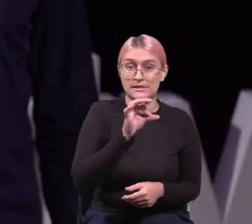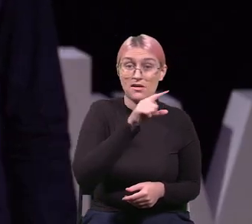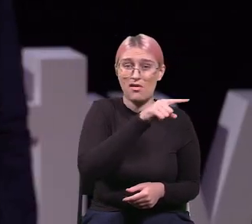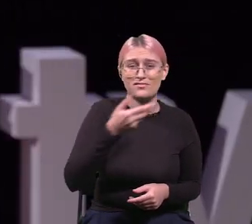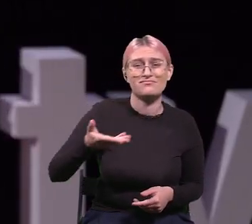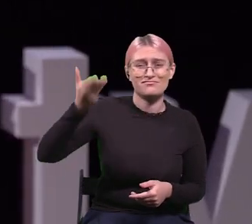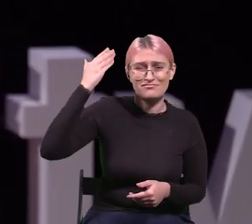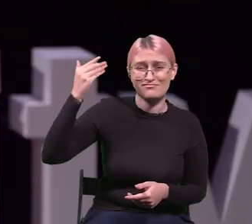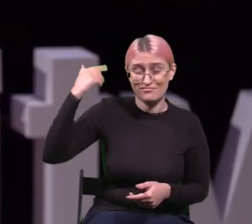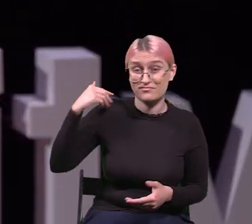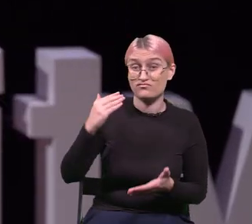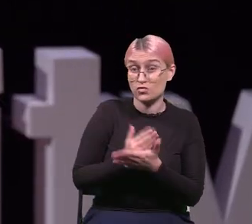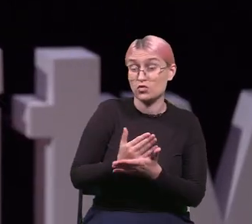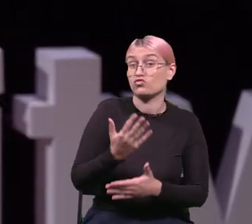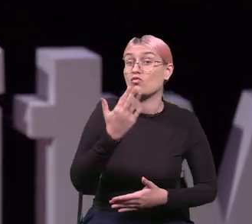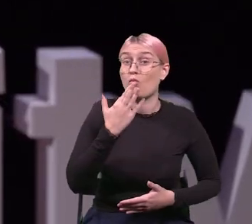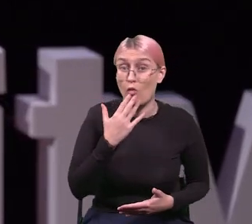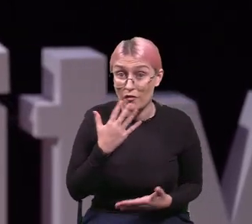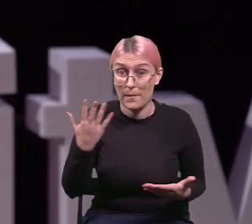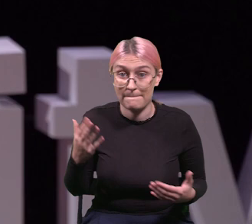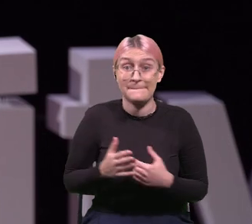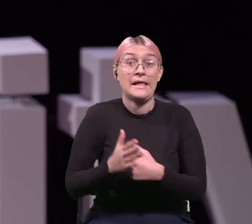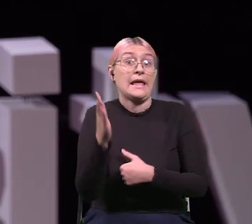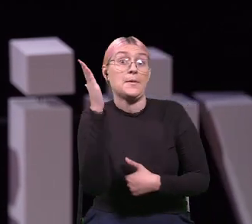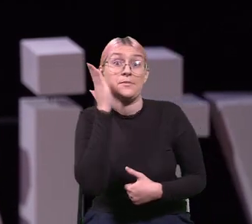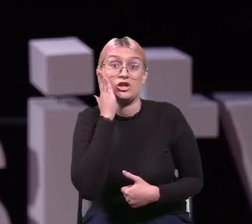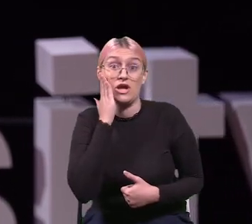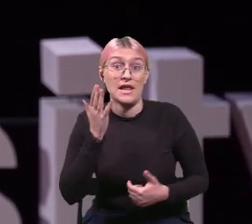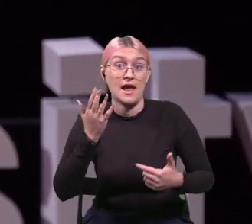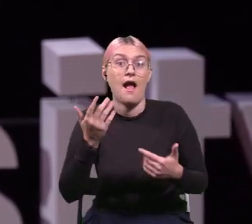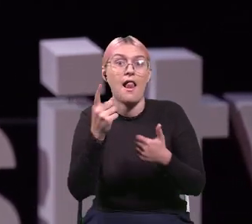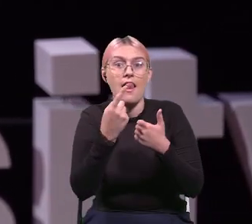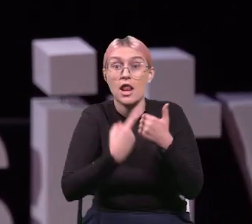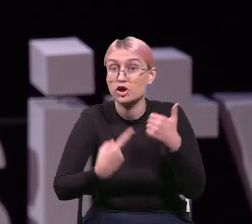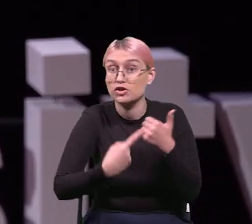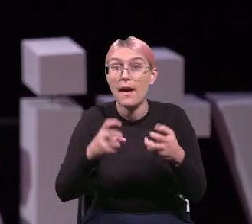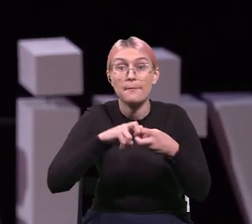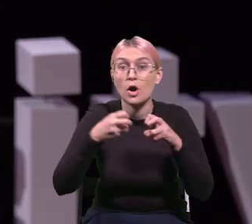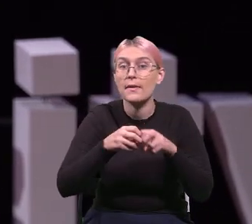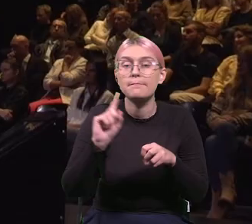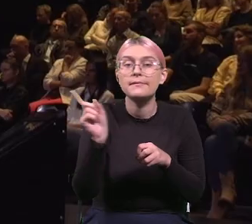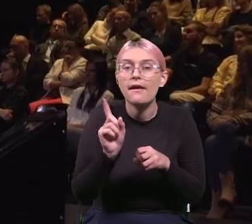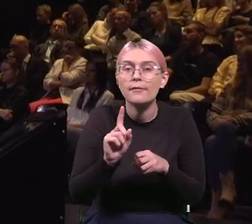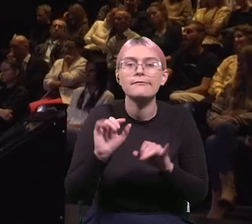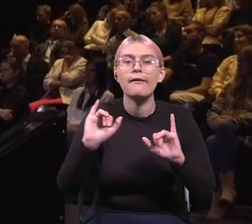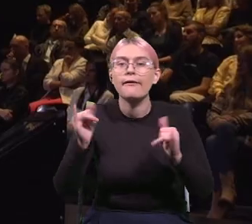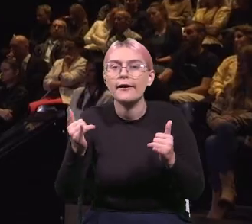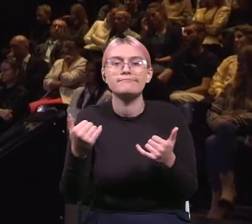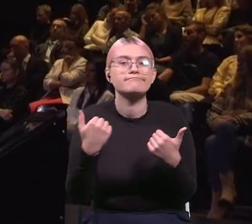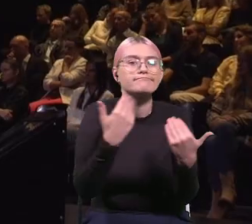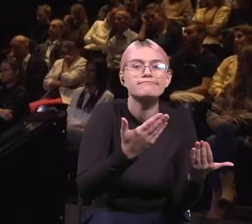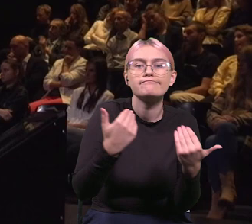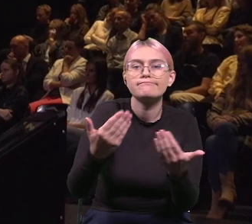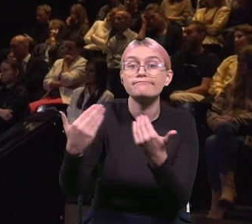nie jest ilość mieszkań, tylko w jaki sposób one są dystrybuowane. Na ile efektywnie udaje się uniknąć sytuacji, w której jest niewielu, którzy